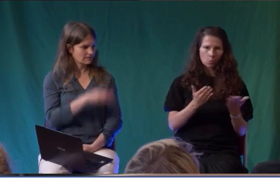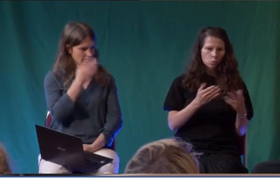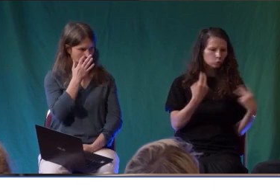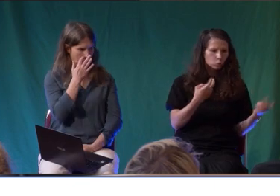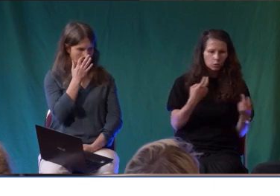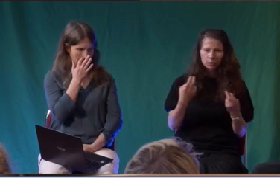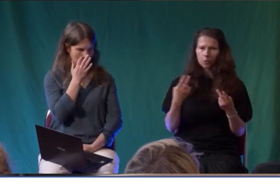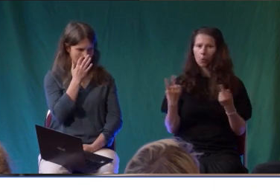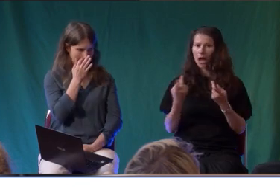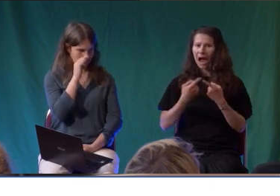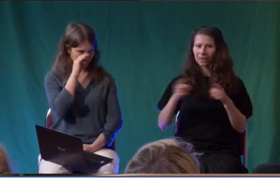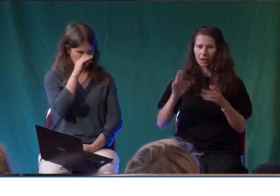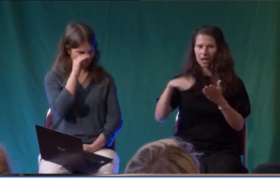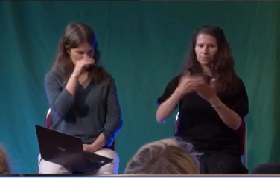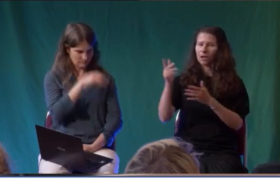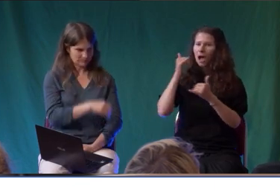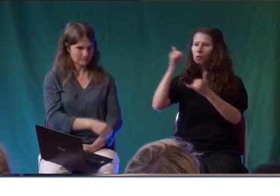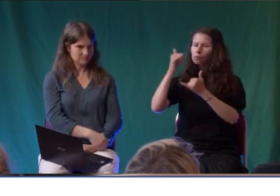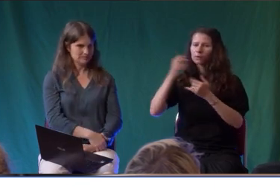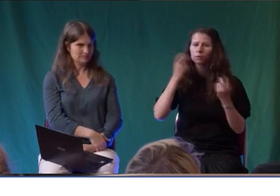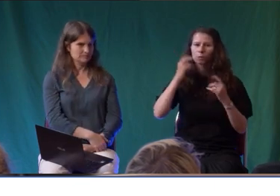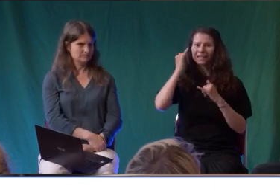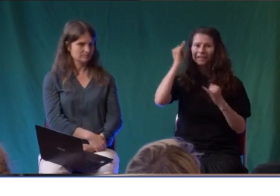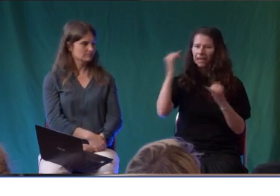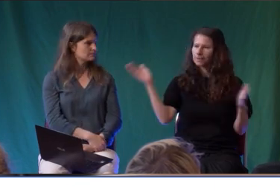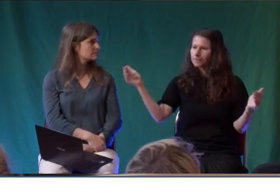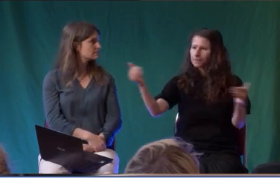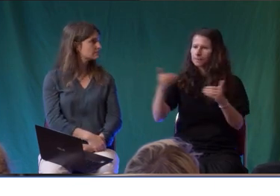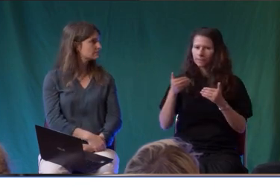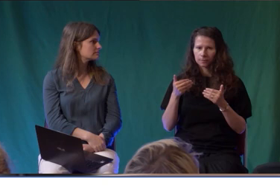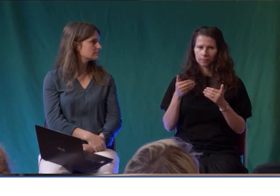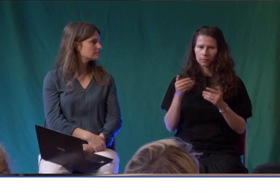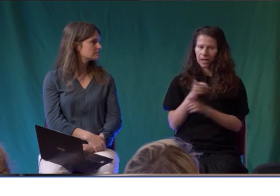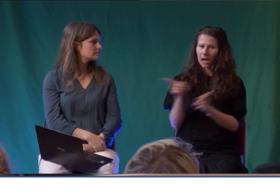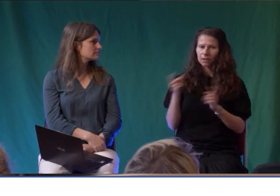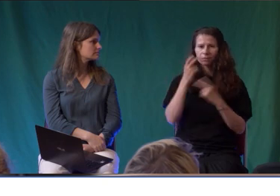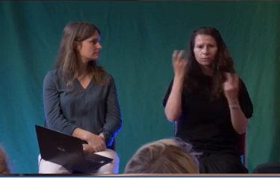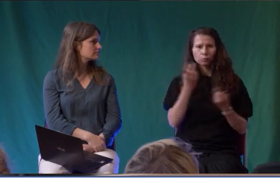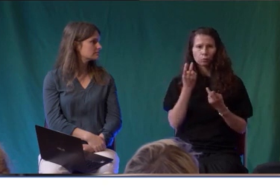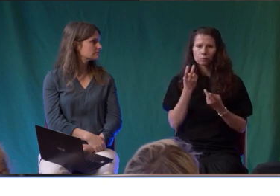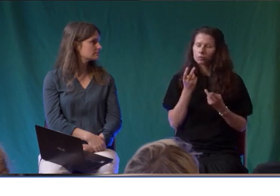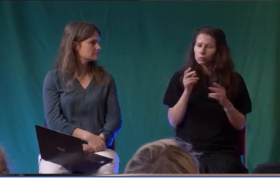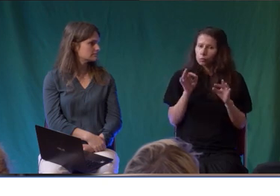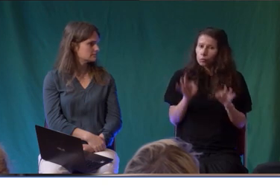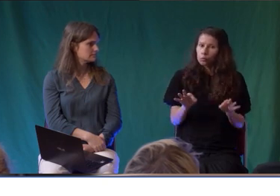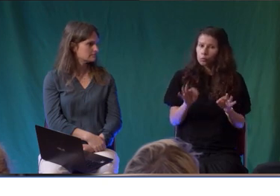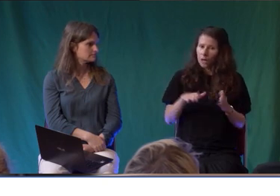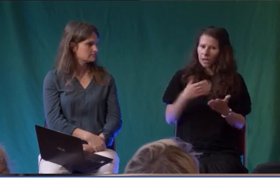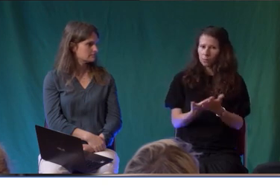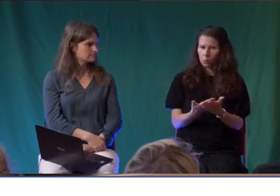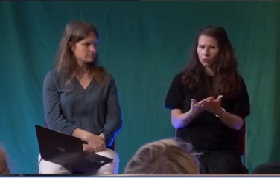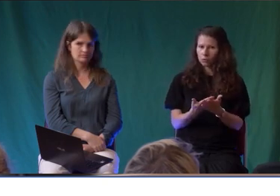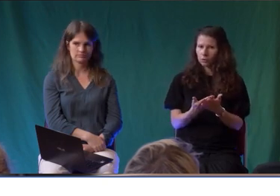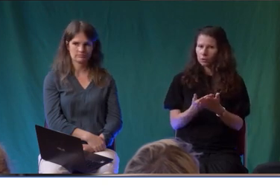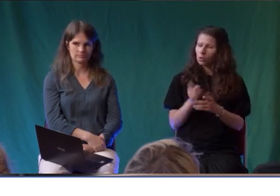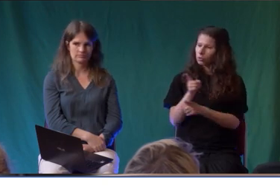rufen bei anderen an und versuchen Ideen zu sammeln und jeder versucht wieder neu das gut zu machen und jeder macht es so gut wie